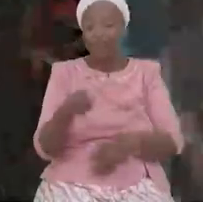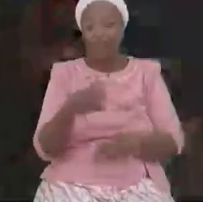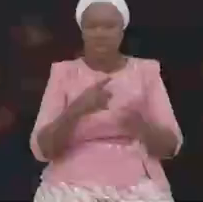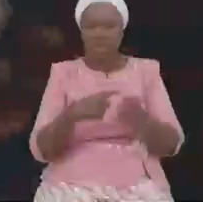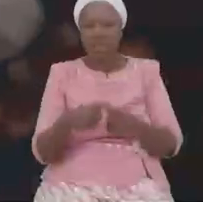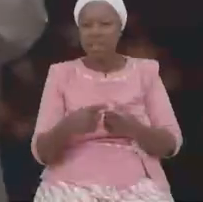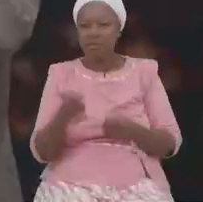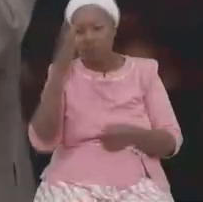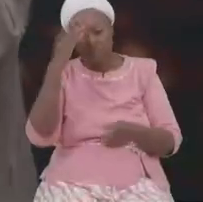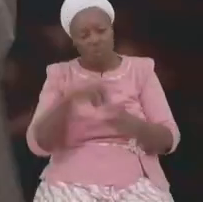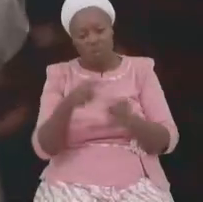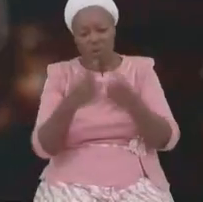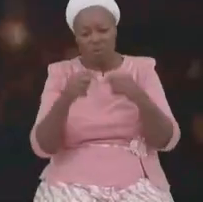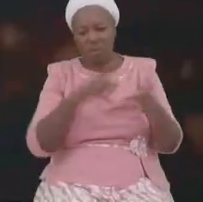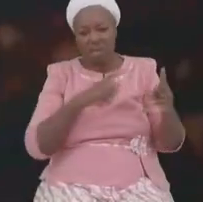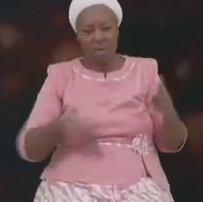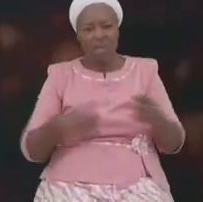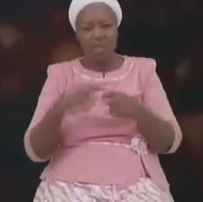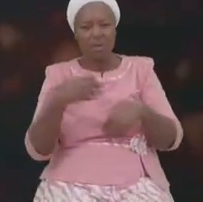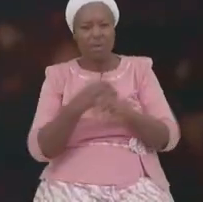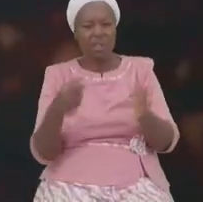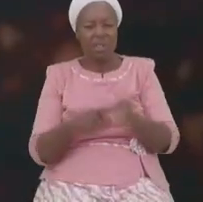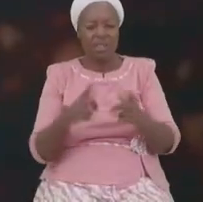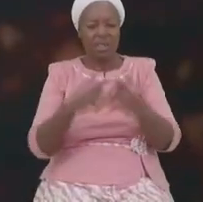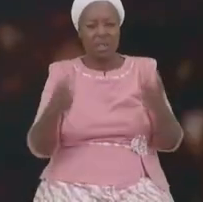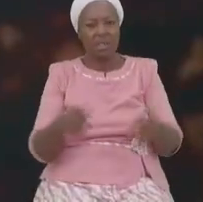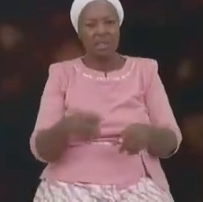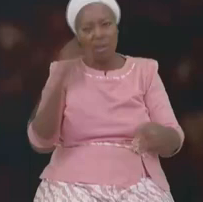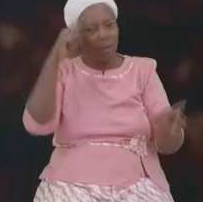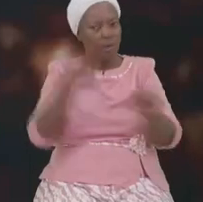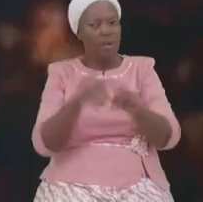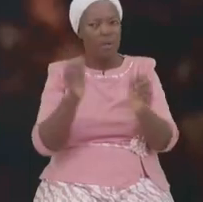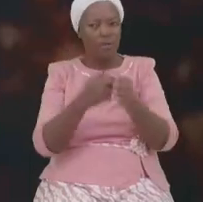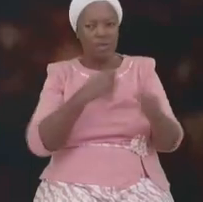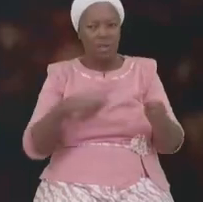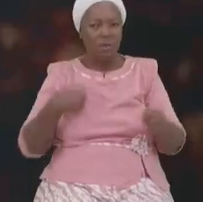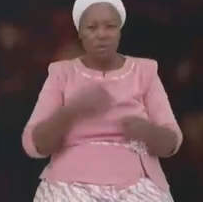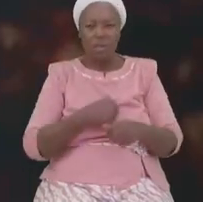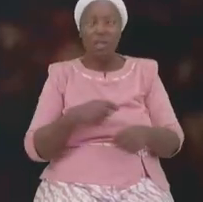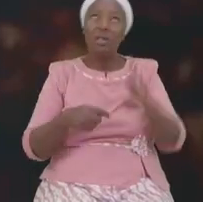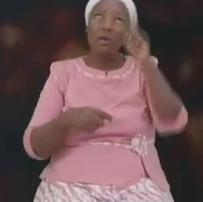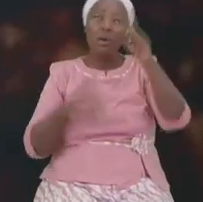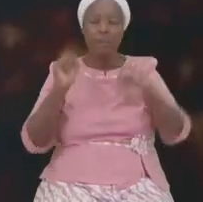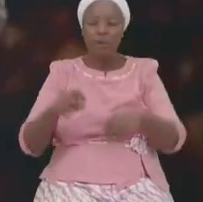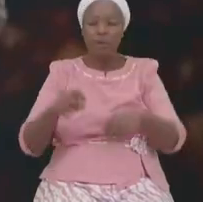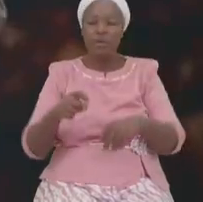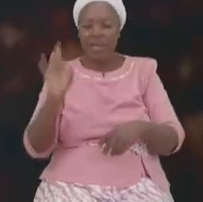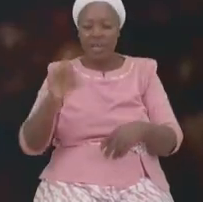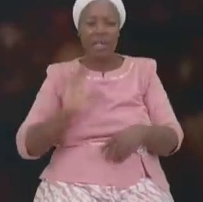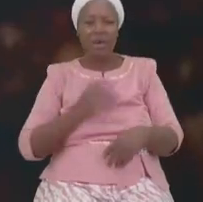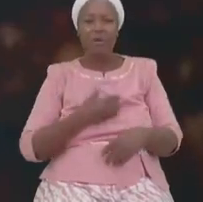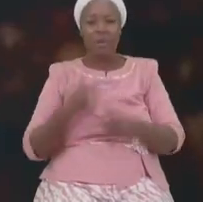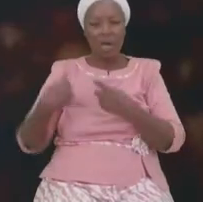et nous faisons ces alliances avec le Seigneur, il doit trouver nos cœurs fidèles. Et c'est du